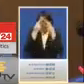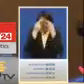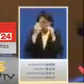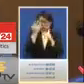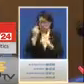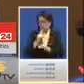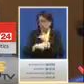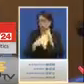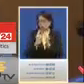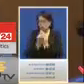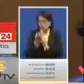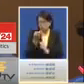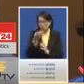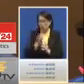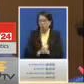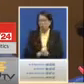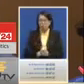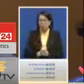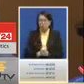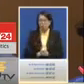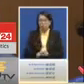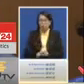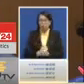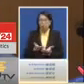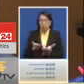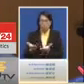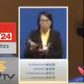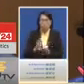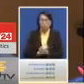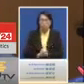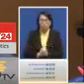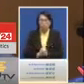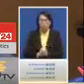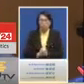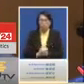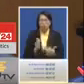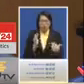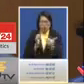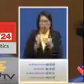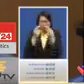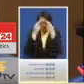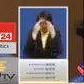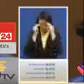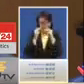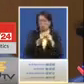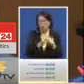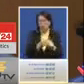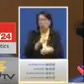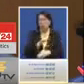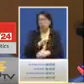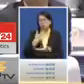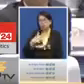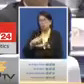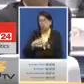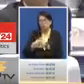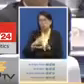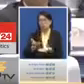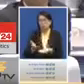งเสร็จ อันนี้ผม ไม่ต้องห่วงให้รัฐบาลตอบ ประท้วงครับ ประเด็นนี้โดยตรงครับ เดี๋ยวท่านนายกจะเสียหายครับ ไม่เกี่ยวท่านสายันครับ